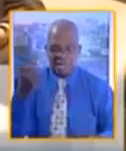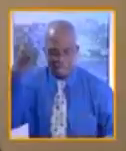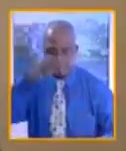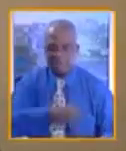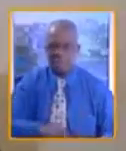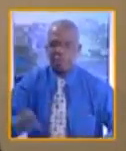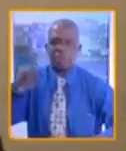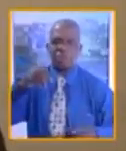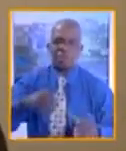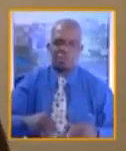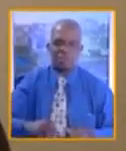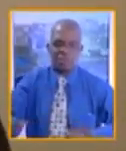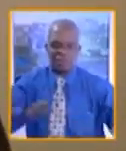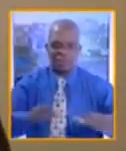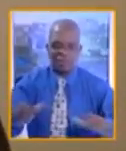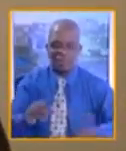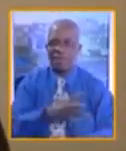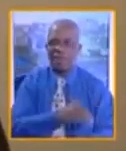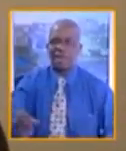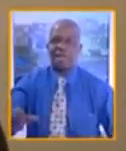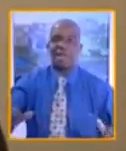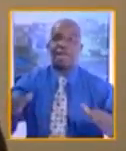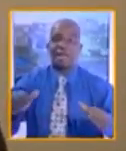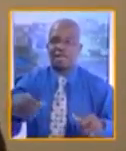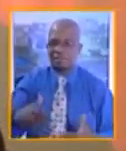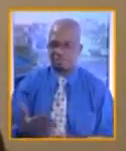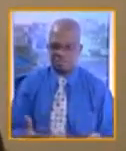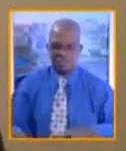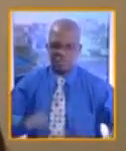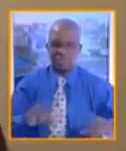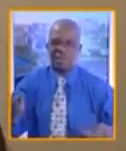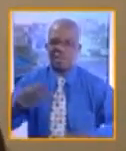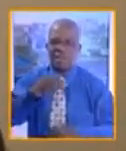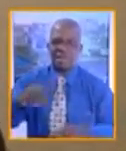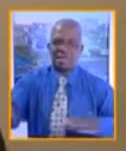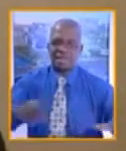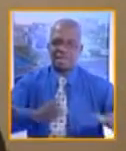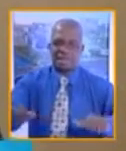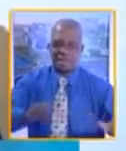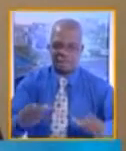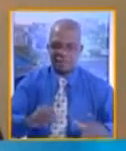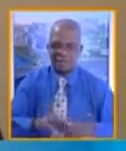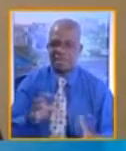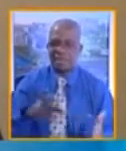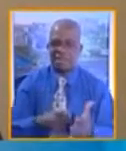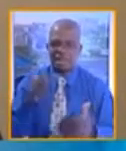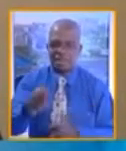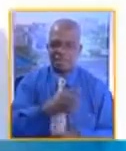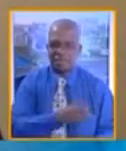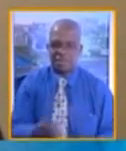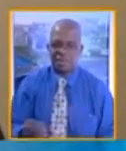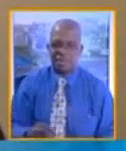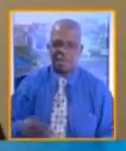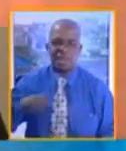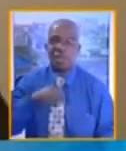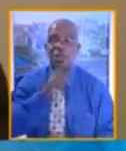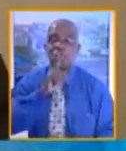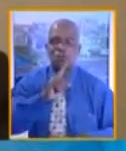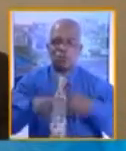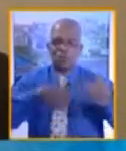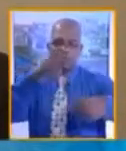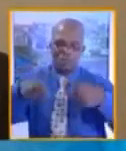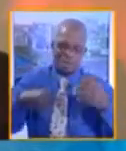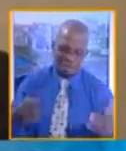l'Eurobond. Nous étions partis pour une mobilisation de 500 millions d'euros. Les souscriptions donc se sont élevées à